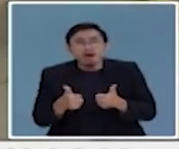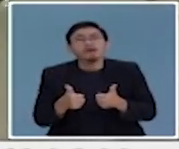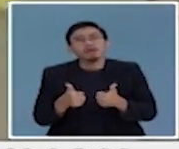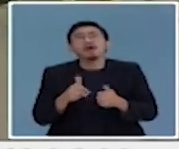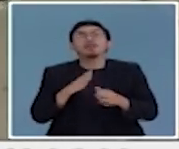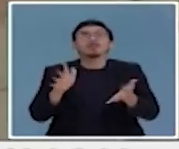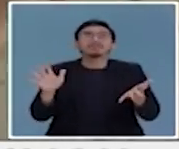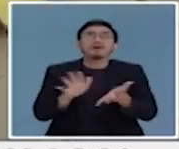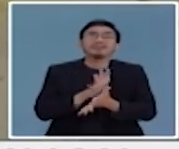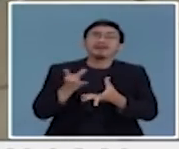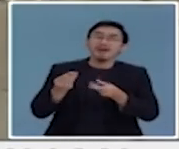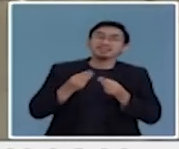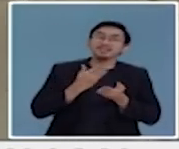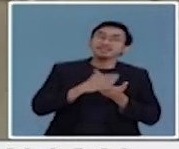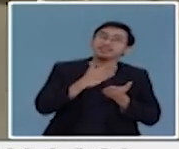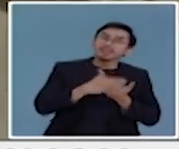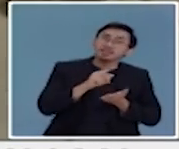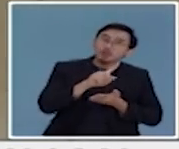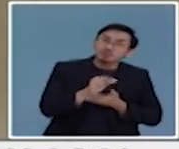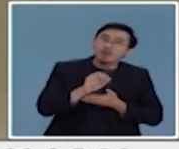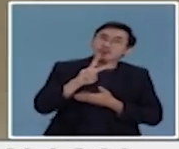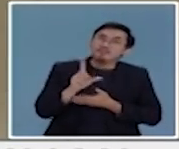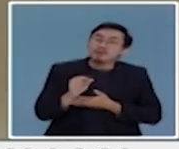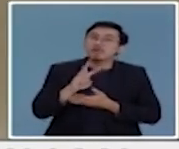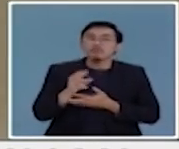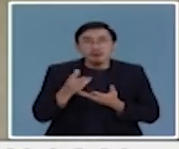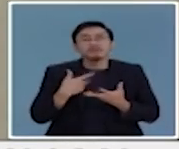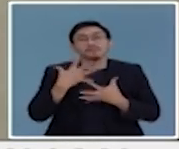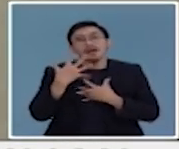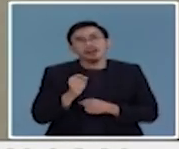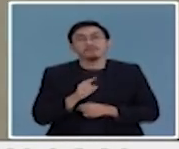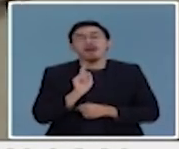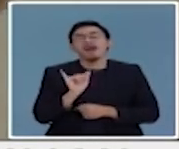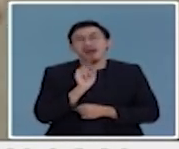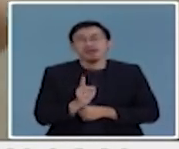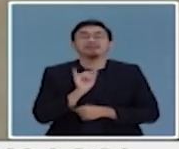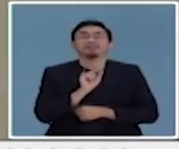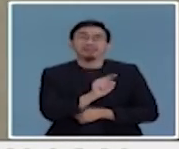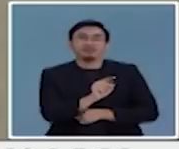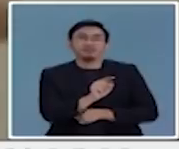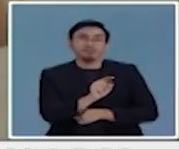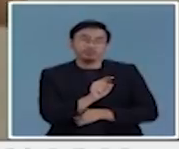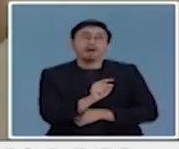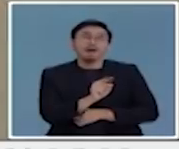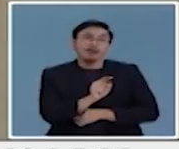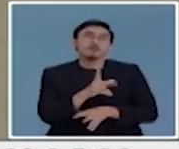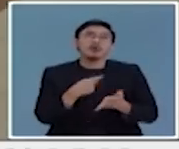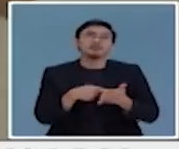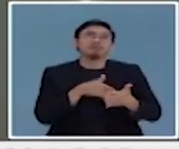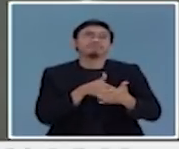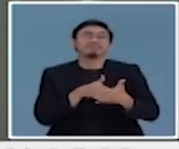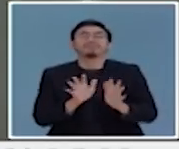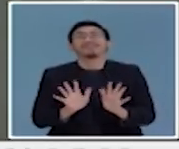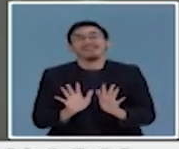2 bulan atau 1 bulan ataupun 2 bulan. Biar nggak menghambat lah gitu, menghambat